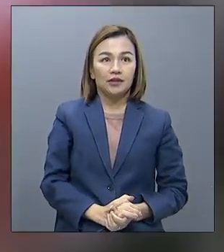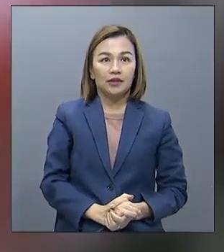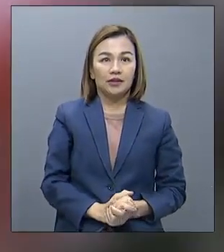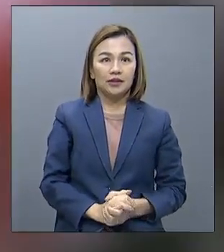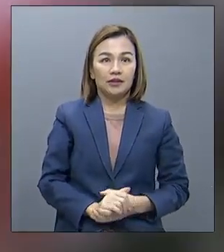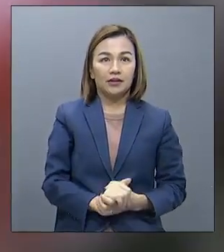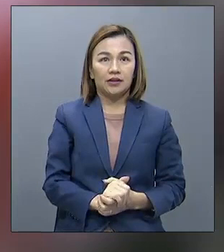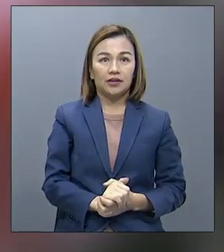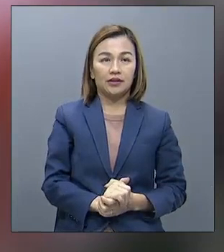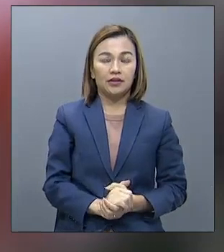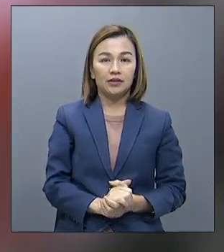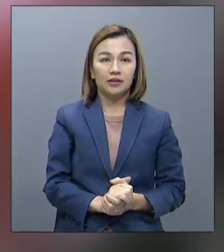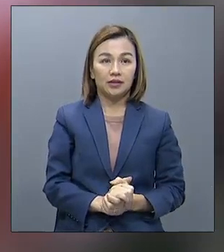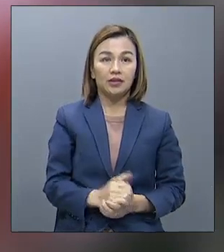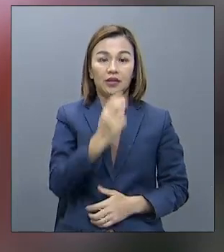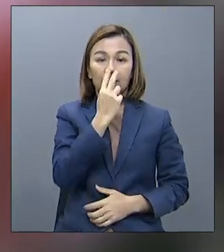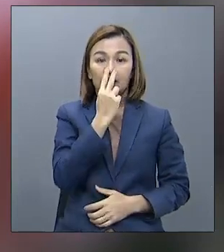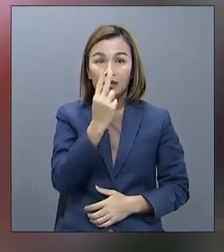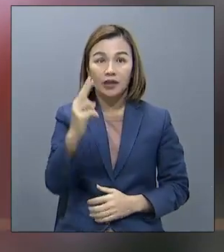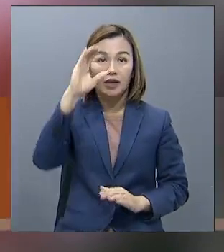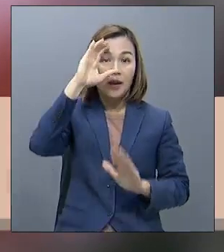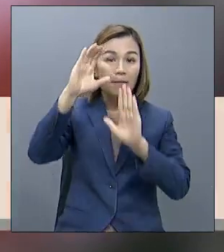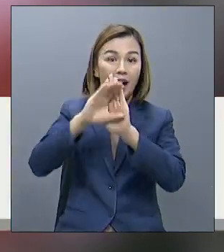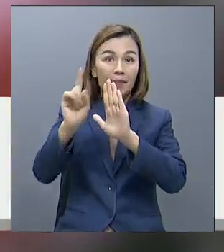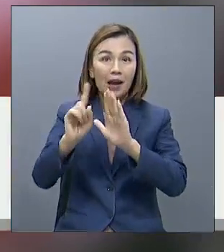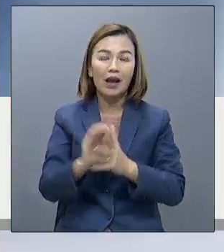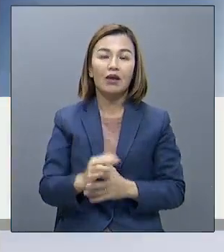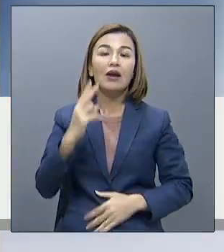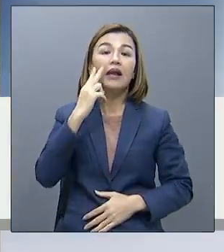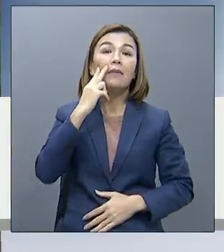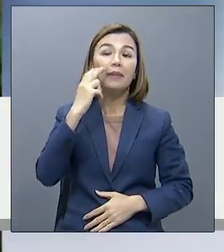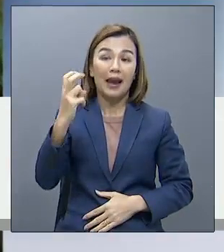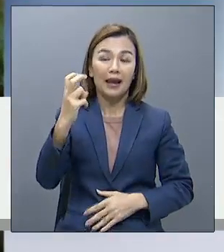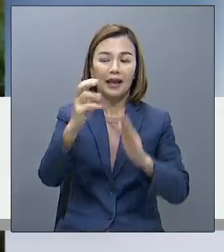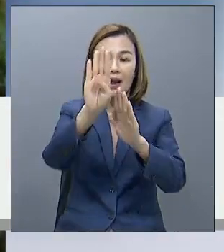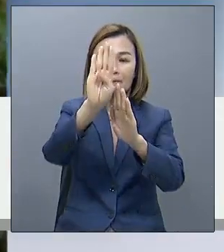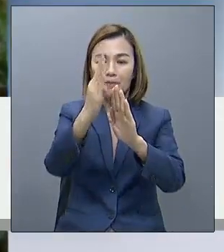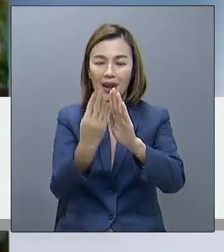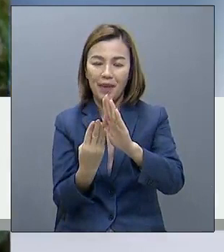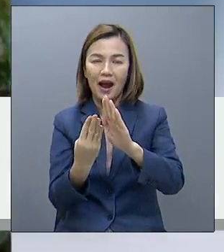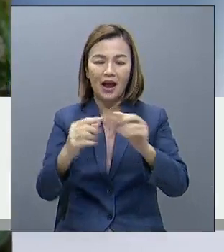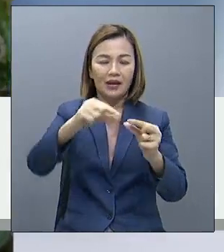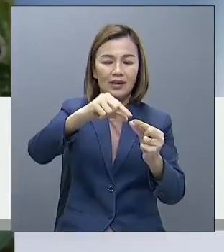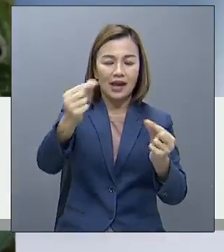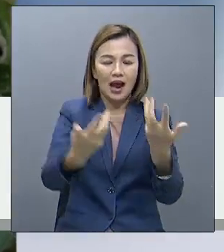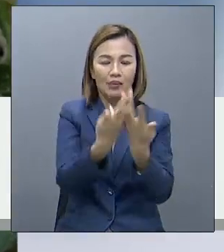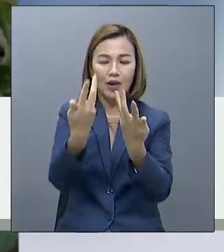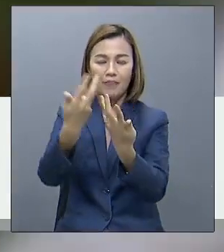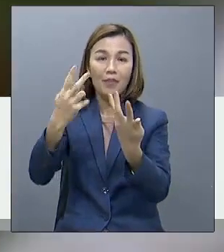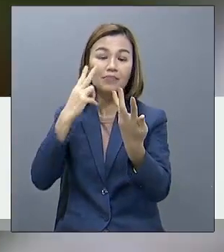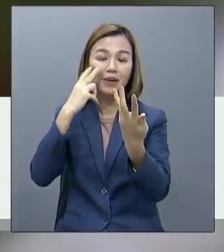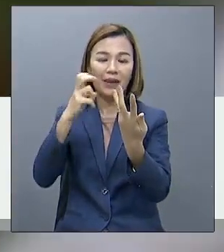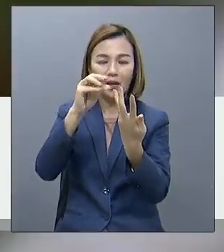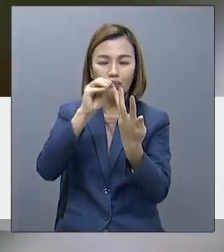ส่วนนี้เป็นภาพปรากฏการณ์น้ำค้างแข็งหรือเหมยขาบเกิดขึ้นเป็นครั้งที่5ของฤดูหนาวบนยอดดอยอินทน